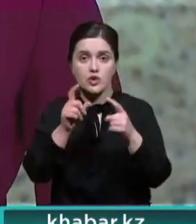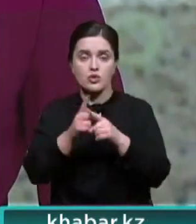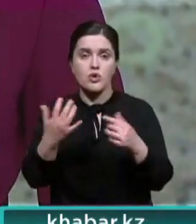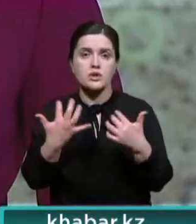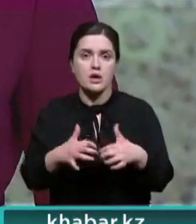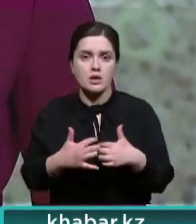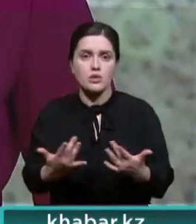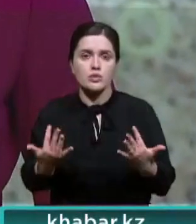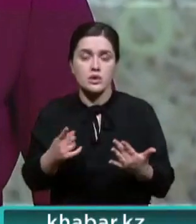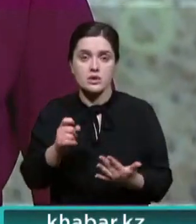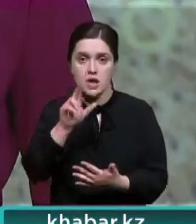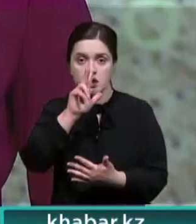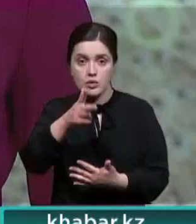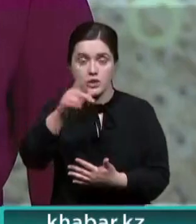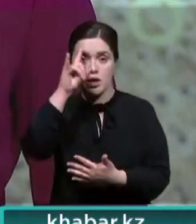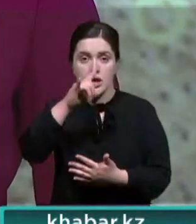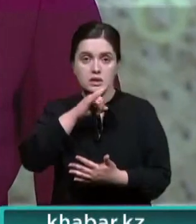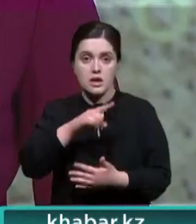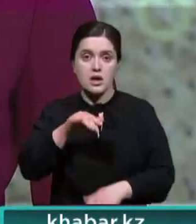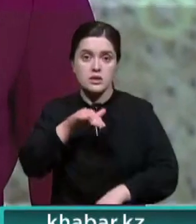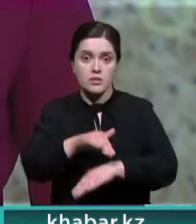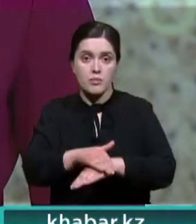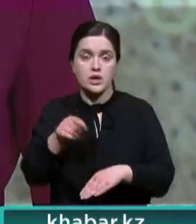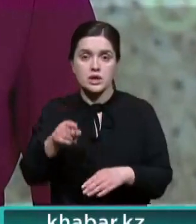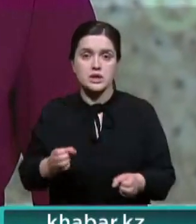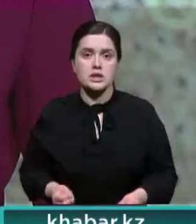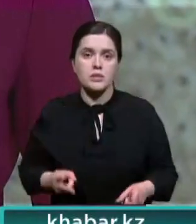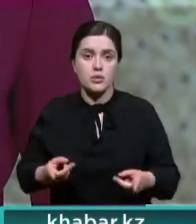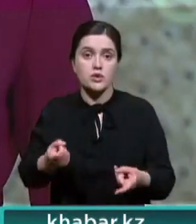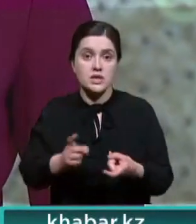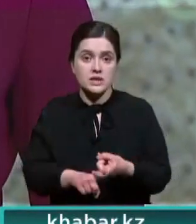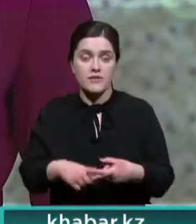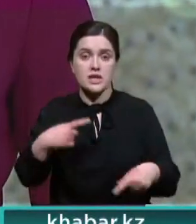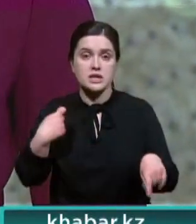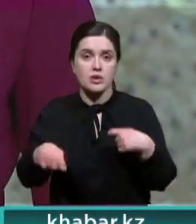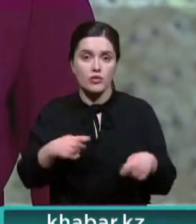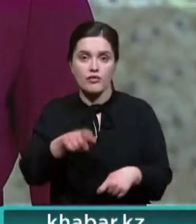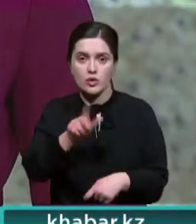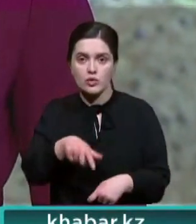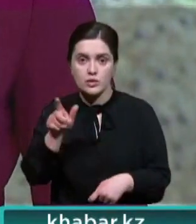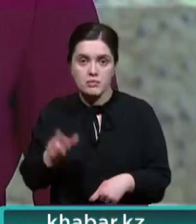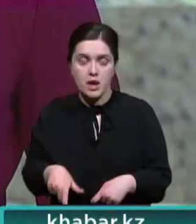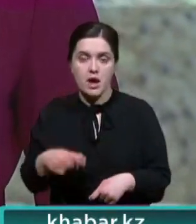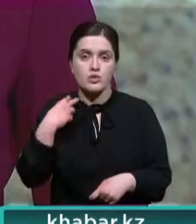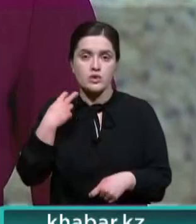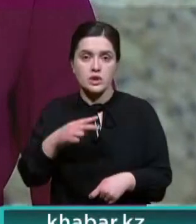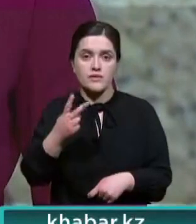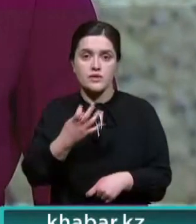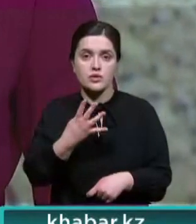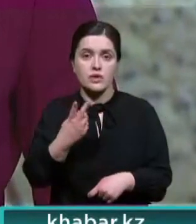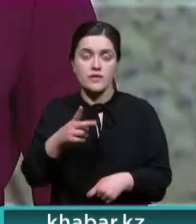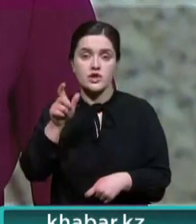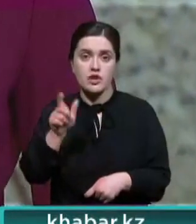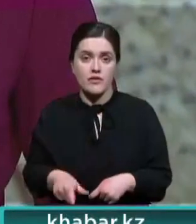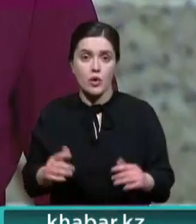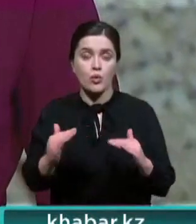и статистику. За последние 3 года в Казахстане зарегистрировано больше 1000 преступлений, связанных с торговлей людьми. Осуждены